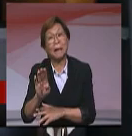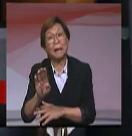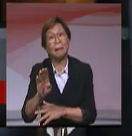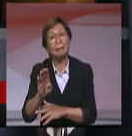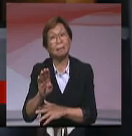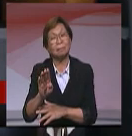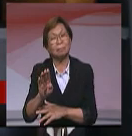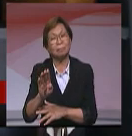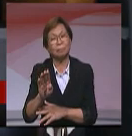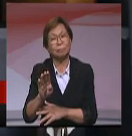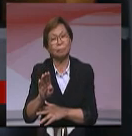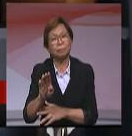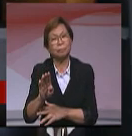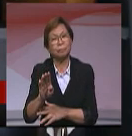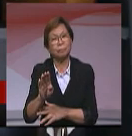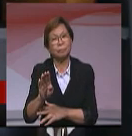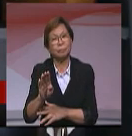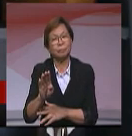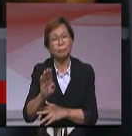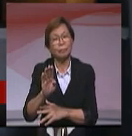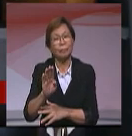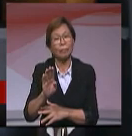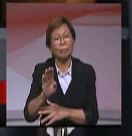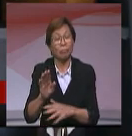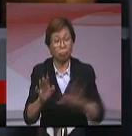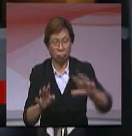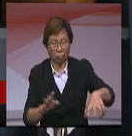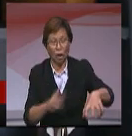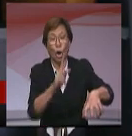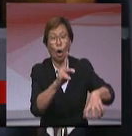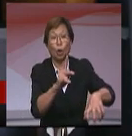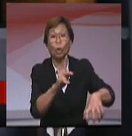Kawalan Pergerakan Bersyarat di daerah Kota